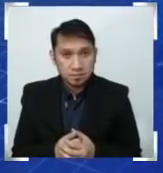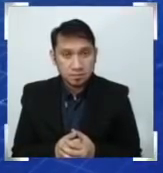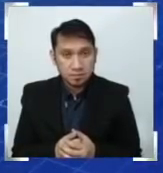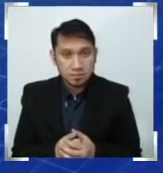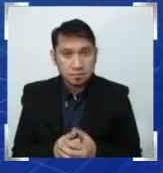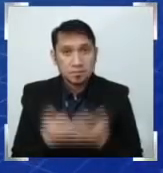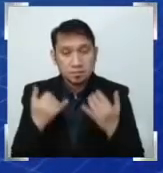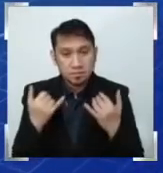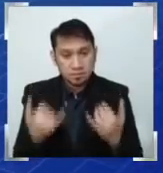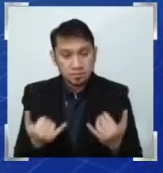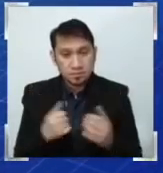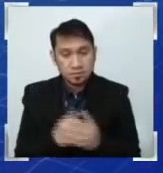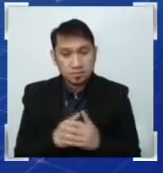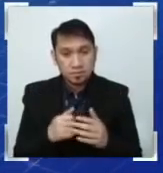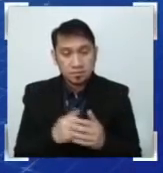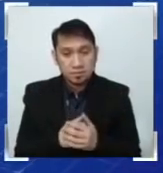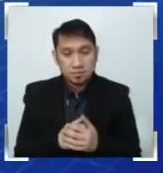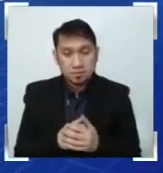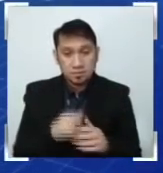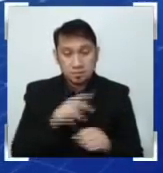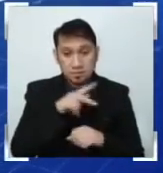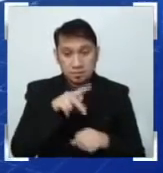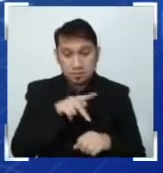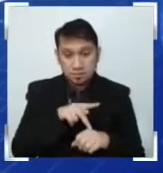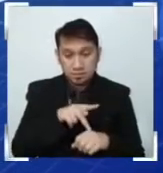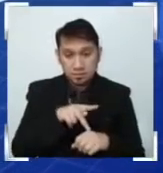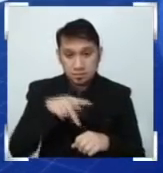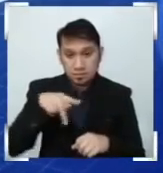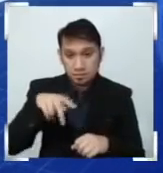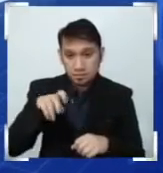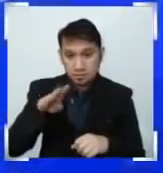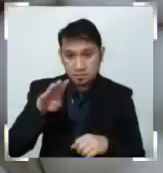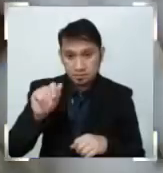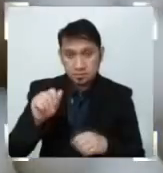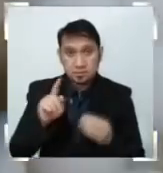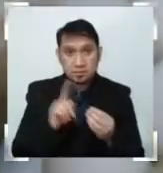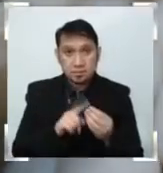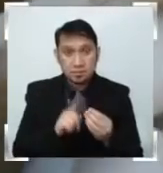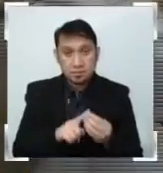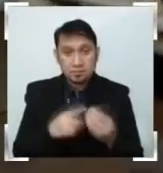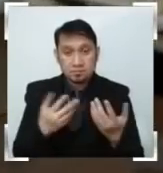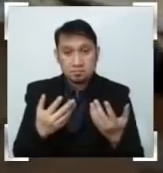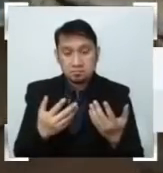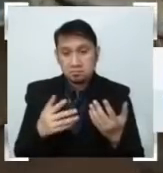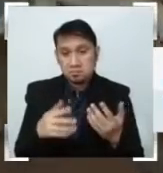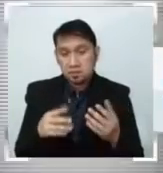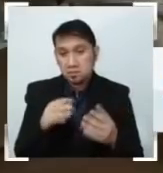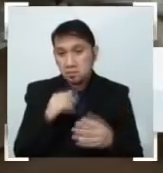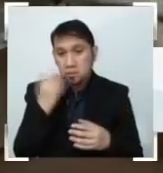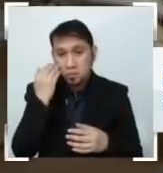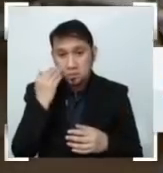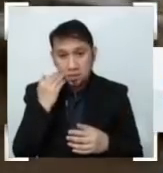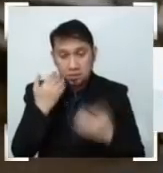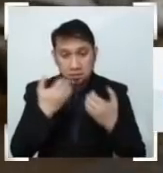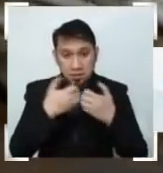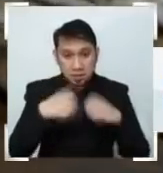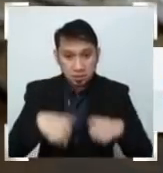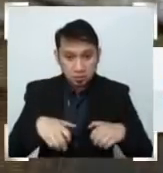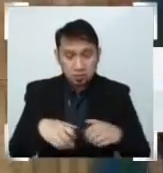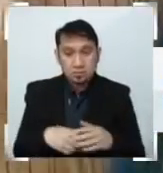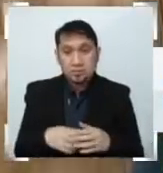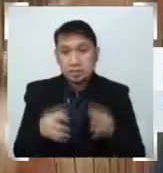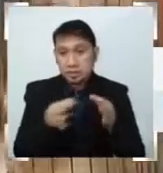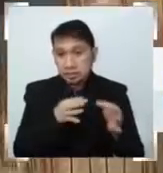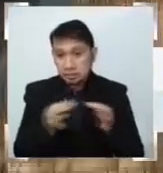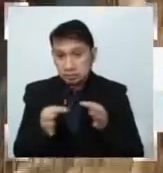Nagbabala po ang Philippine Egg Board Association o PEBA ng posibleng shortage sa itlog sa susunod na 6 na buwan. Paliwanag nila, posible